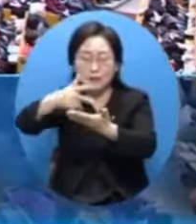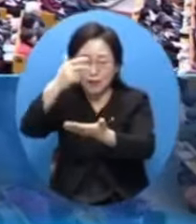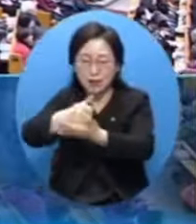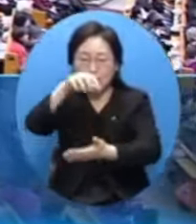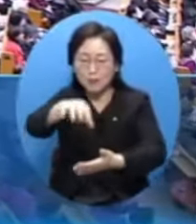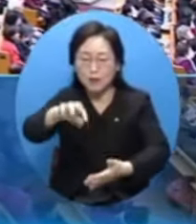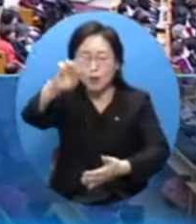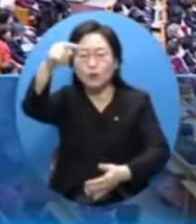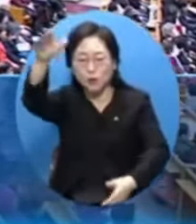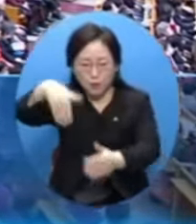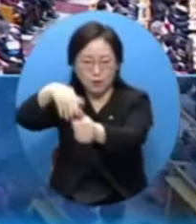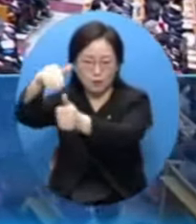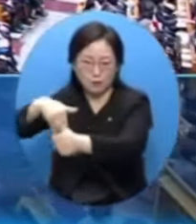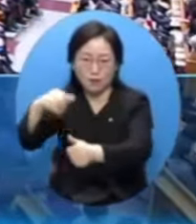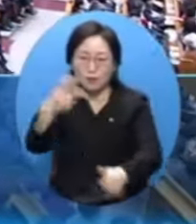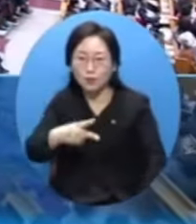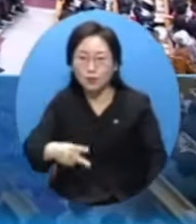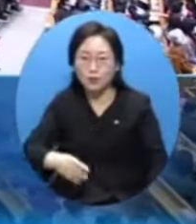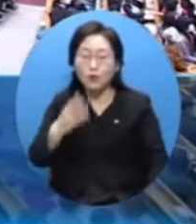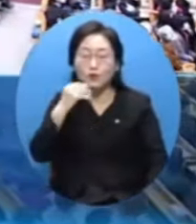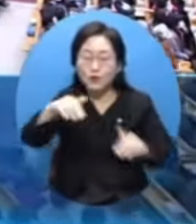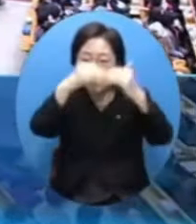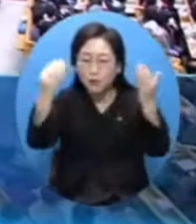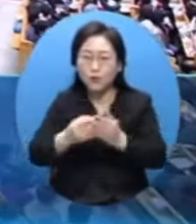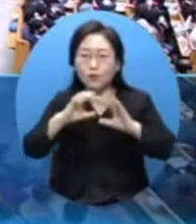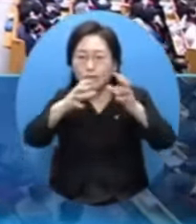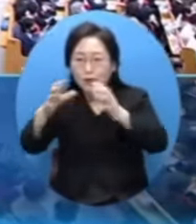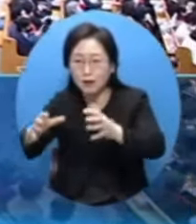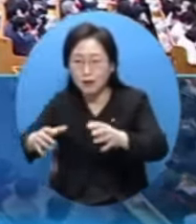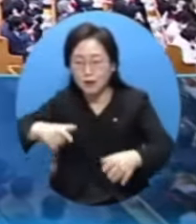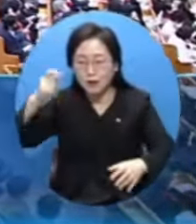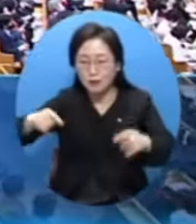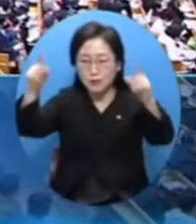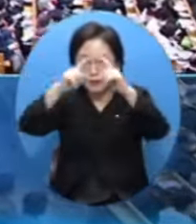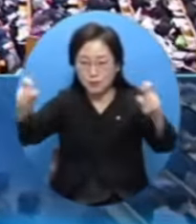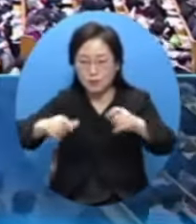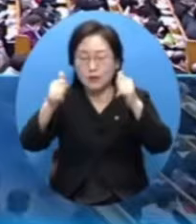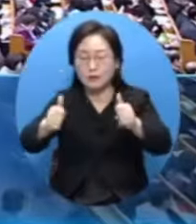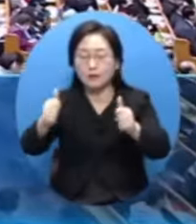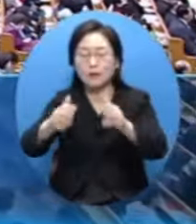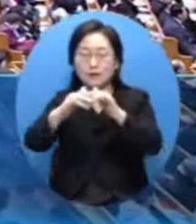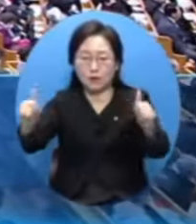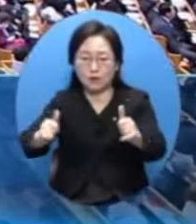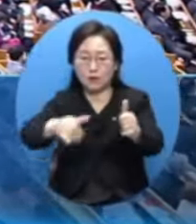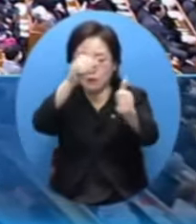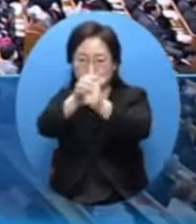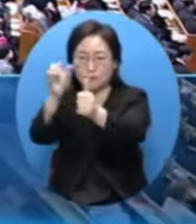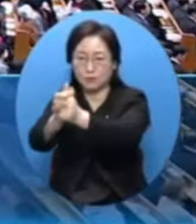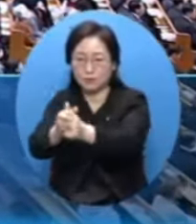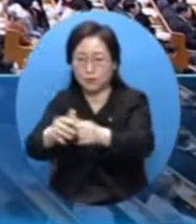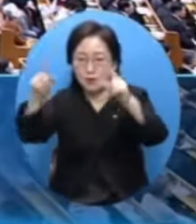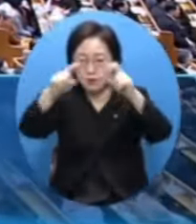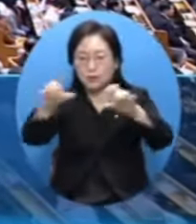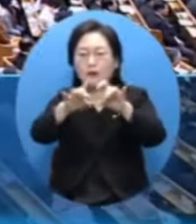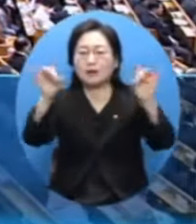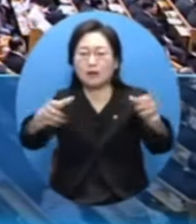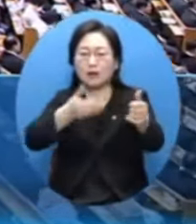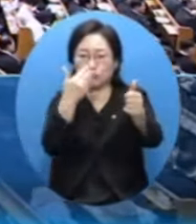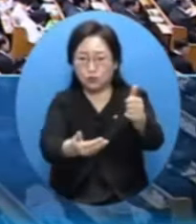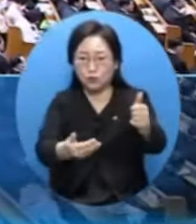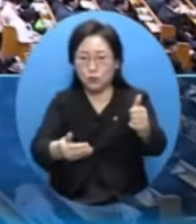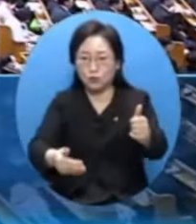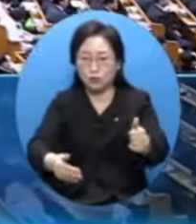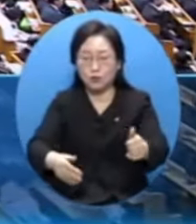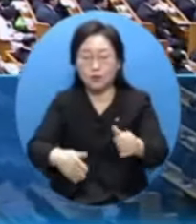하고 또 유다 온 나라의 견관 서급에 재판관을 세우되 성마다 있게 하고 재판관들에게 이르되